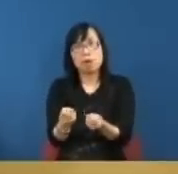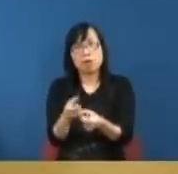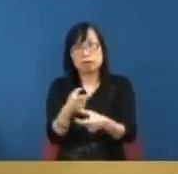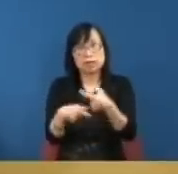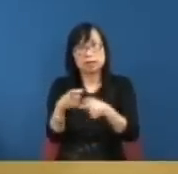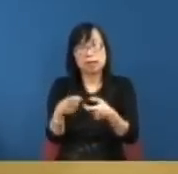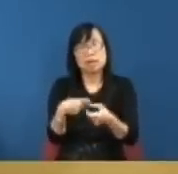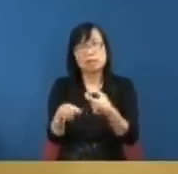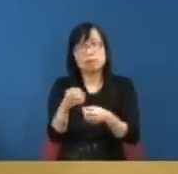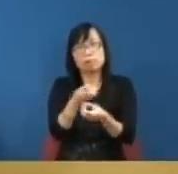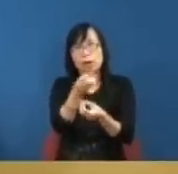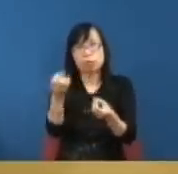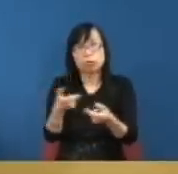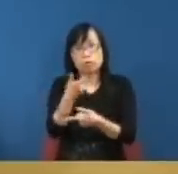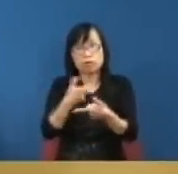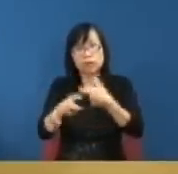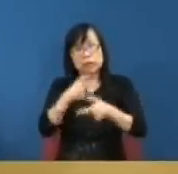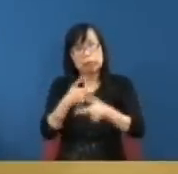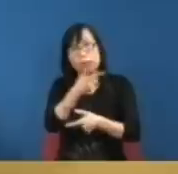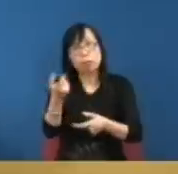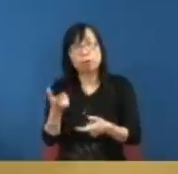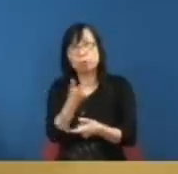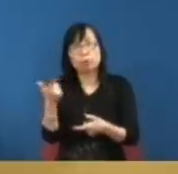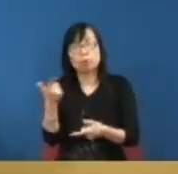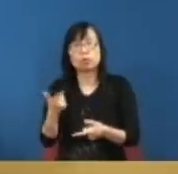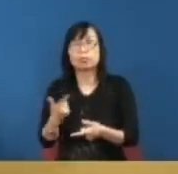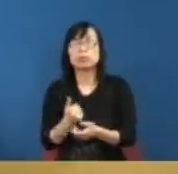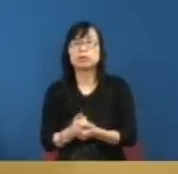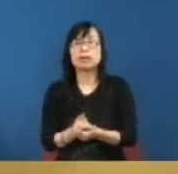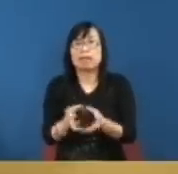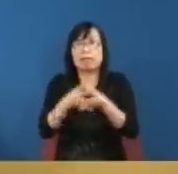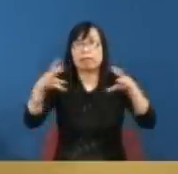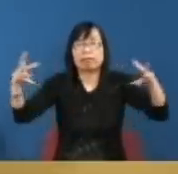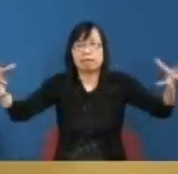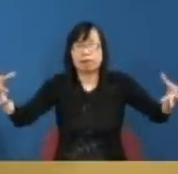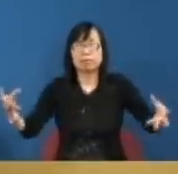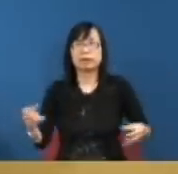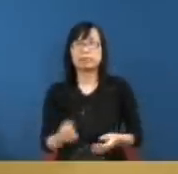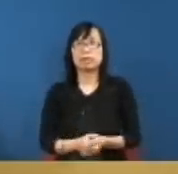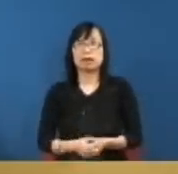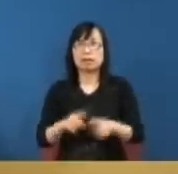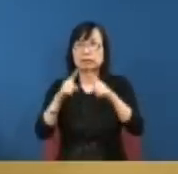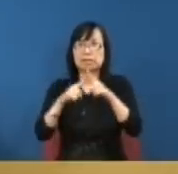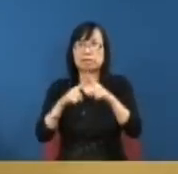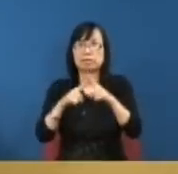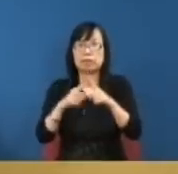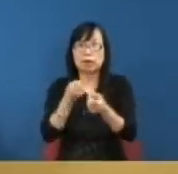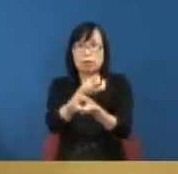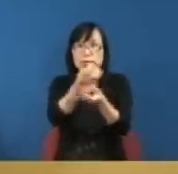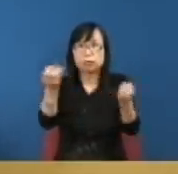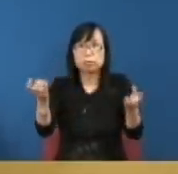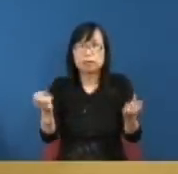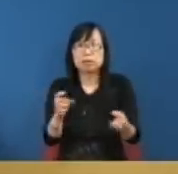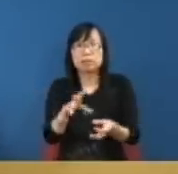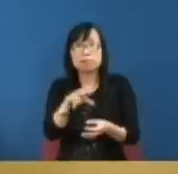濟。但是當受惠於泡沫經濟的時候，那些泡沫呢是太大了，我們民間基層的泡沫都未舐到